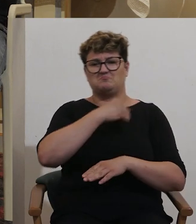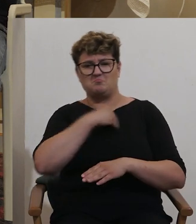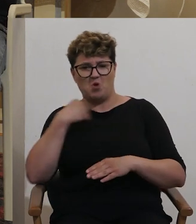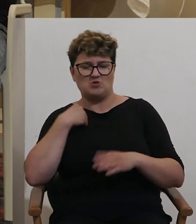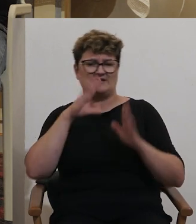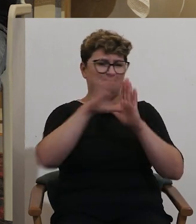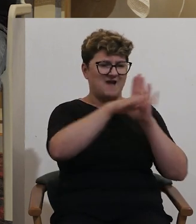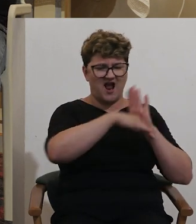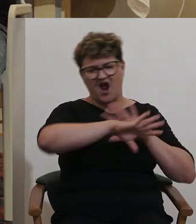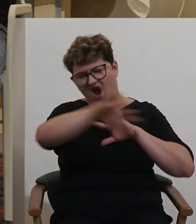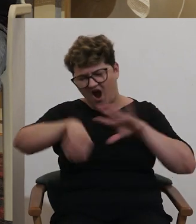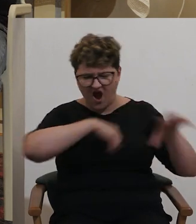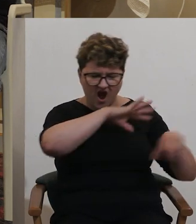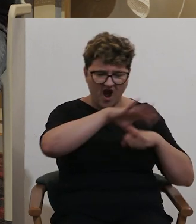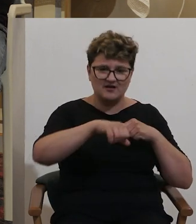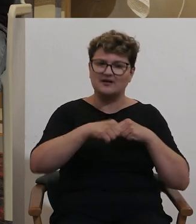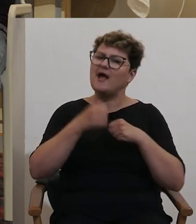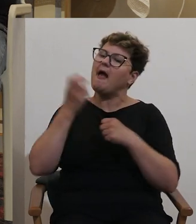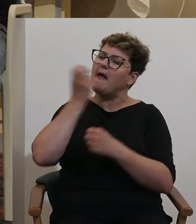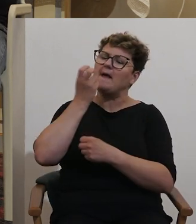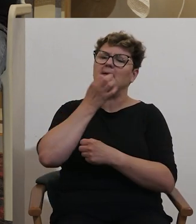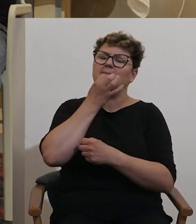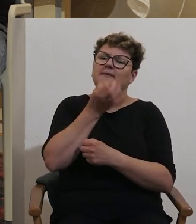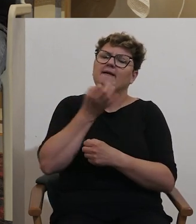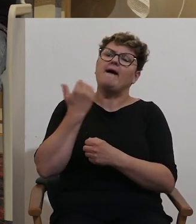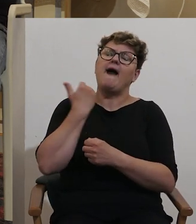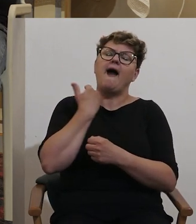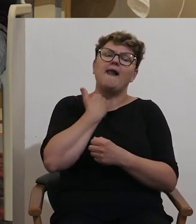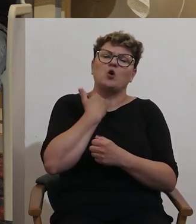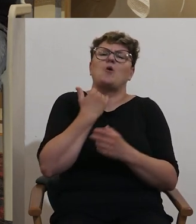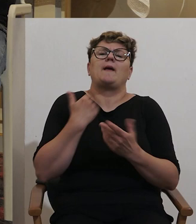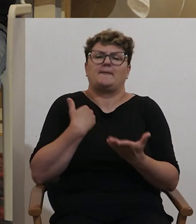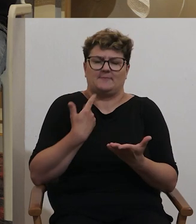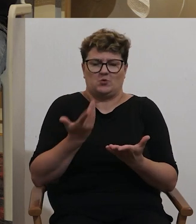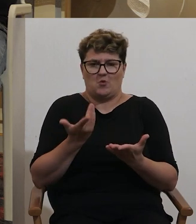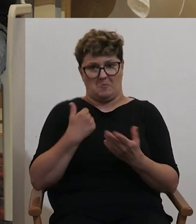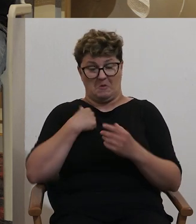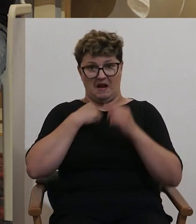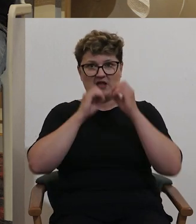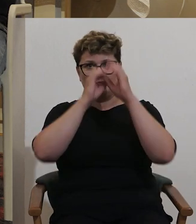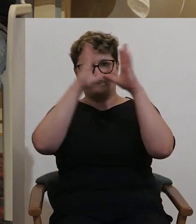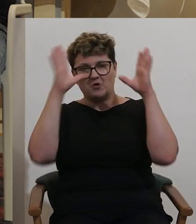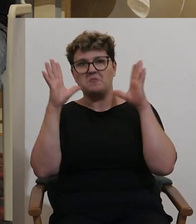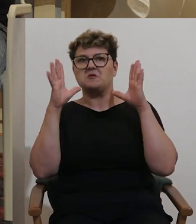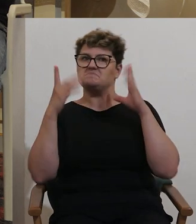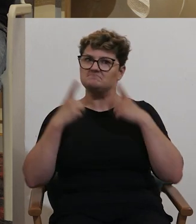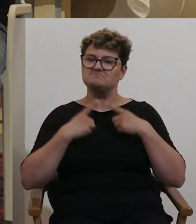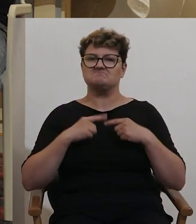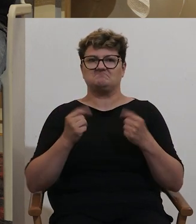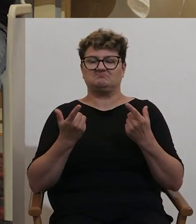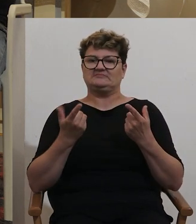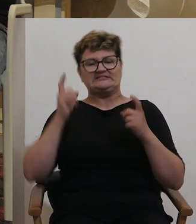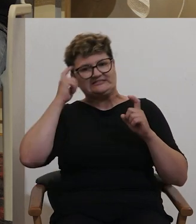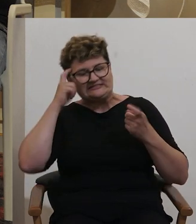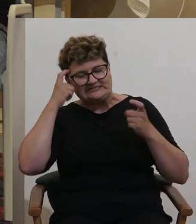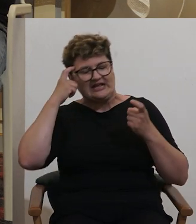i kradną wszystko. A jak było z alkoholem w tym Wojsku Polskim? Bo ja sobie wyobrażam, że to jakby ten stres,